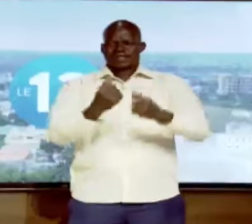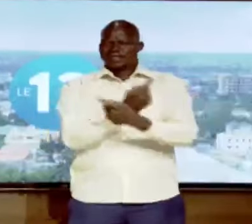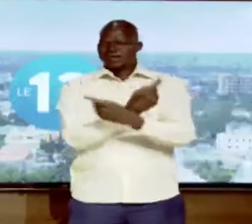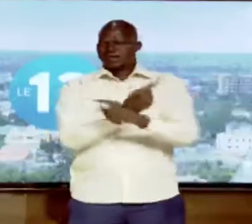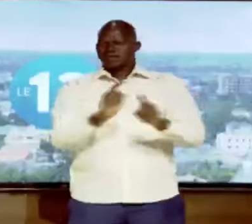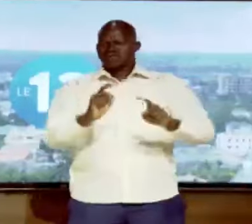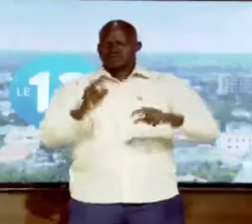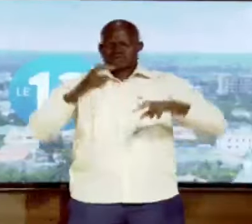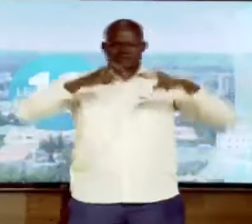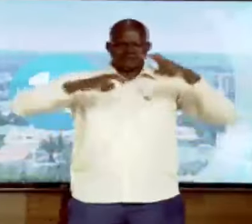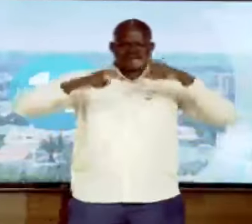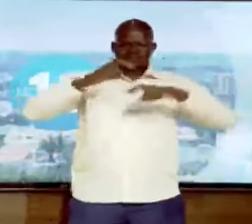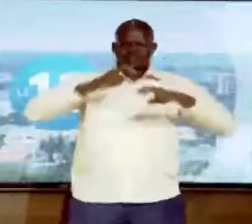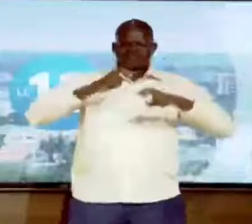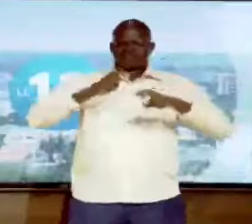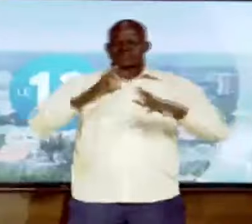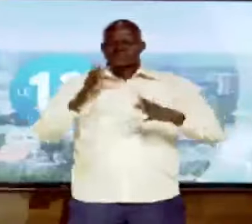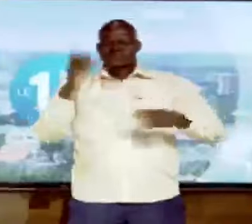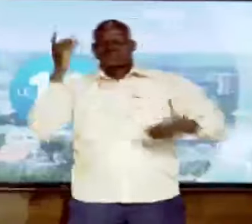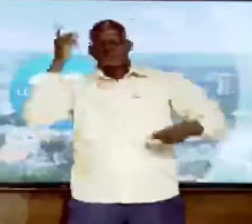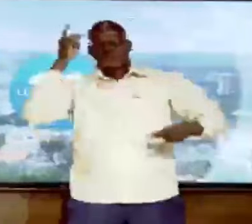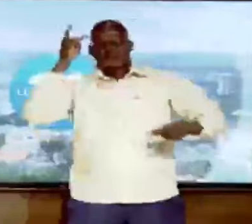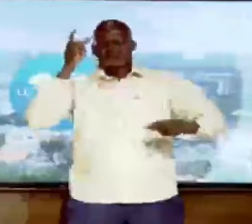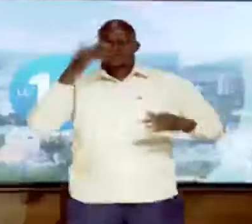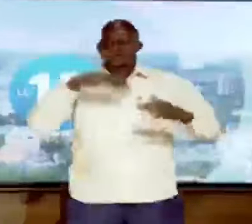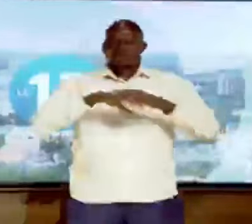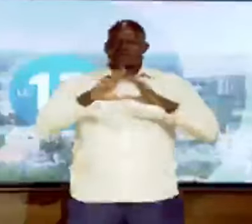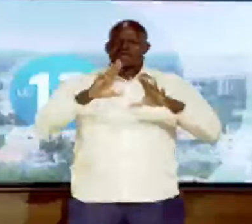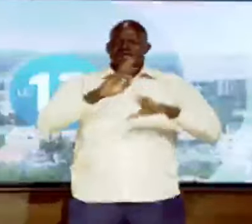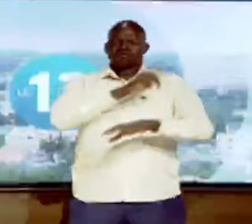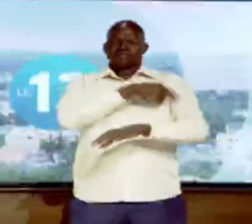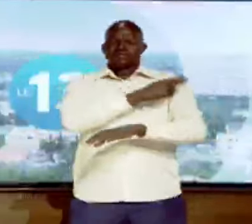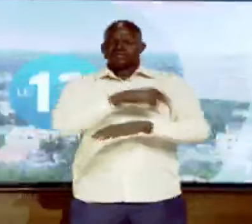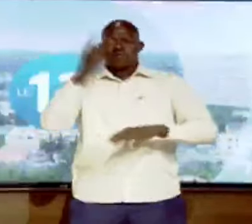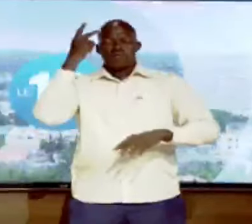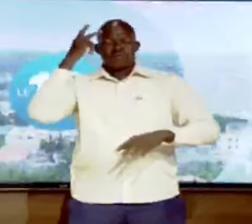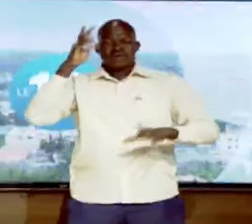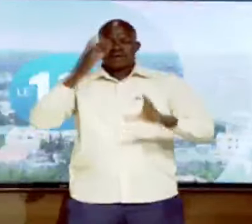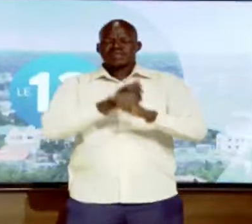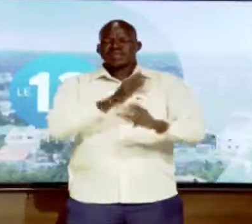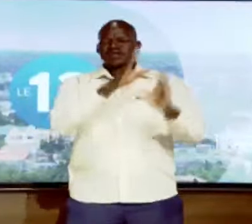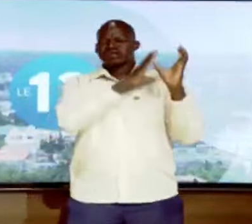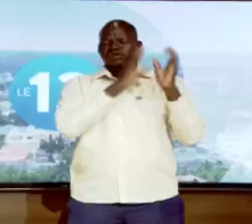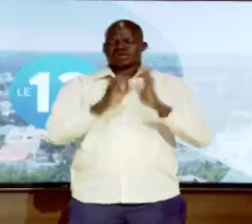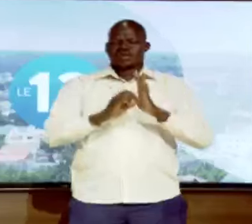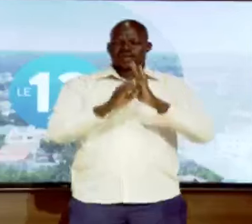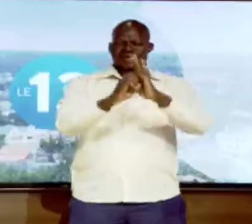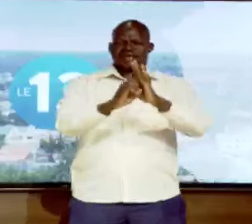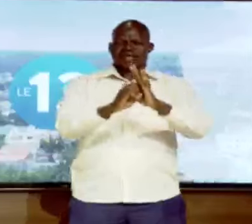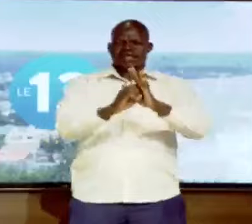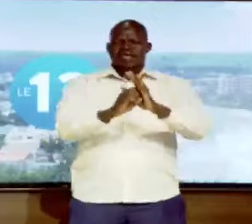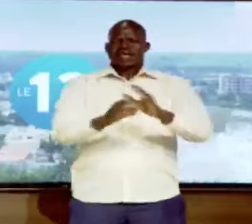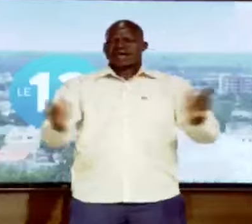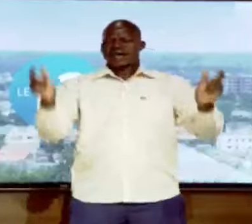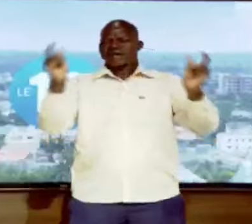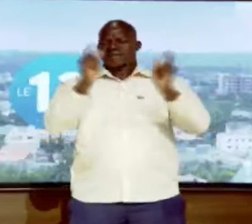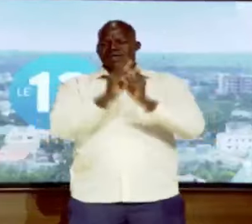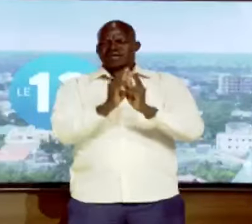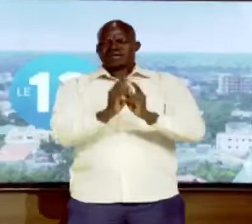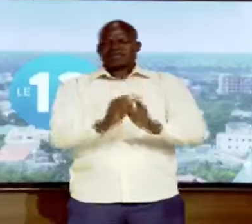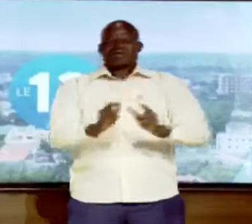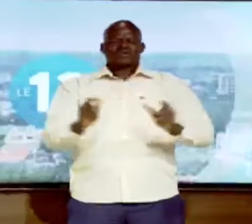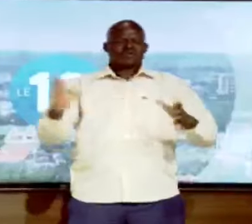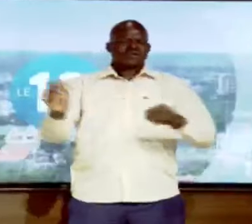tests de dépissage rapide de la dingue dans les structures publiques de santé prise en charge à des cas probable campagne de privérisation et de